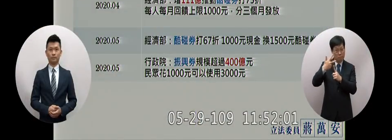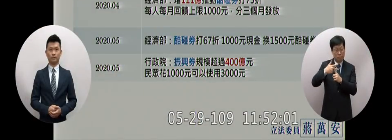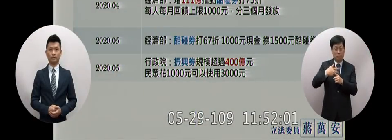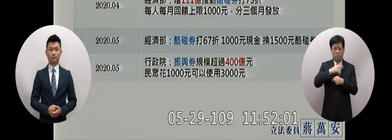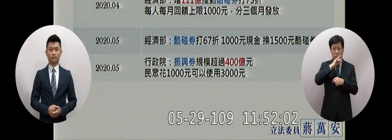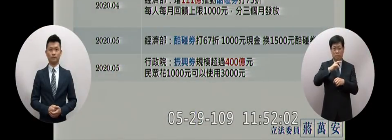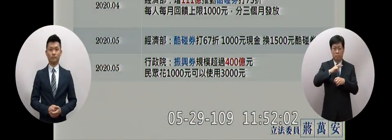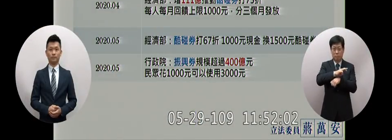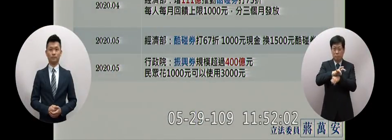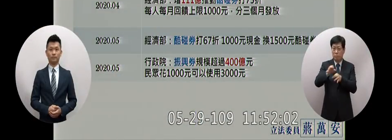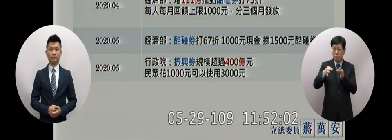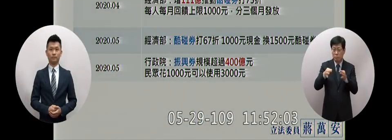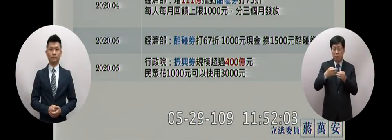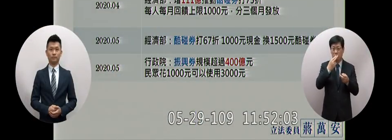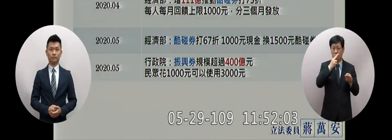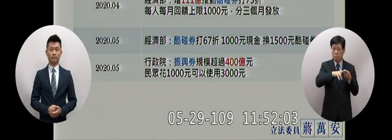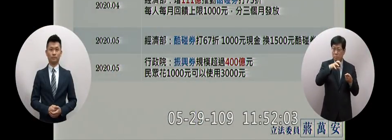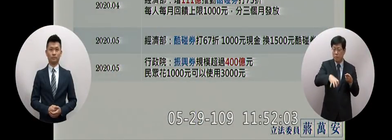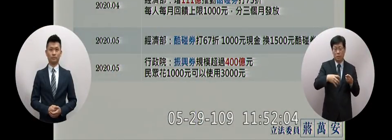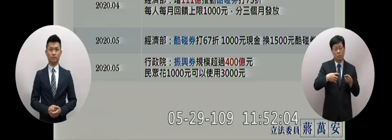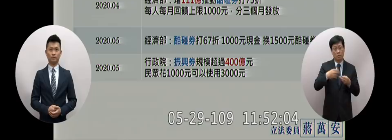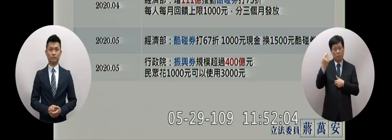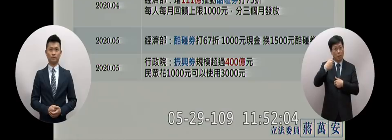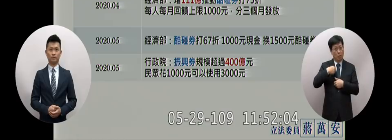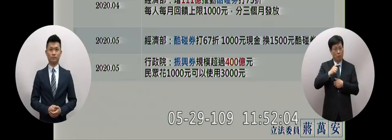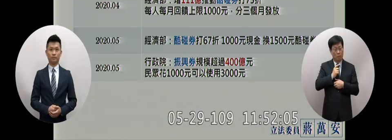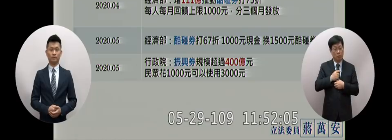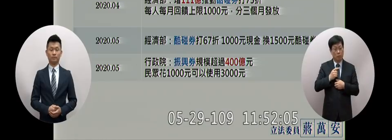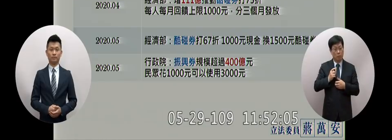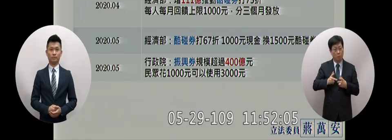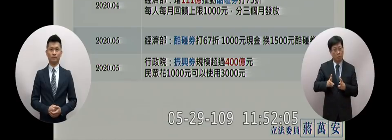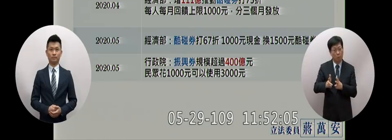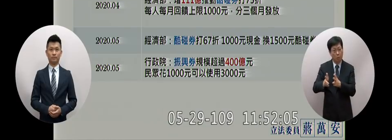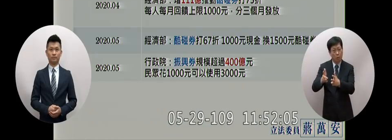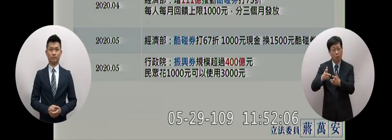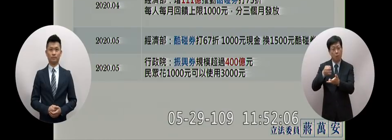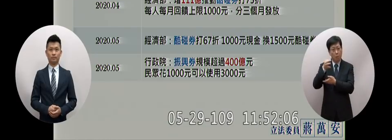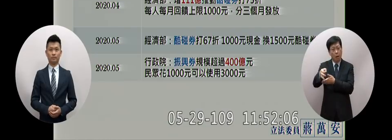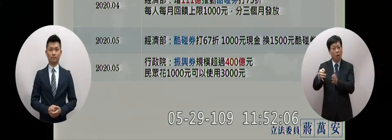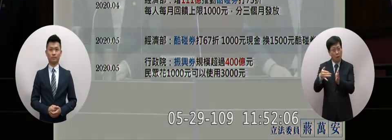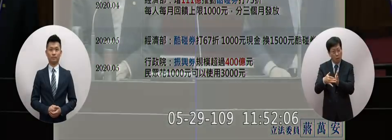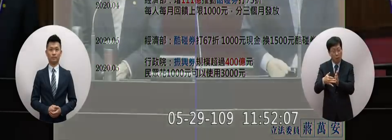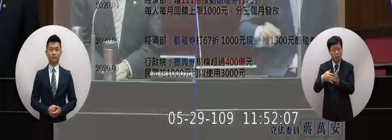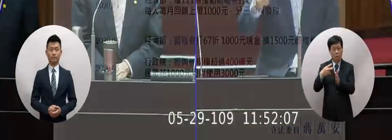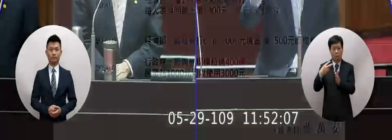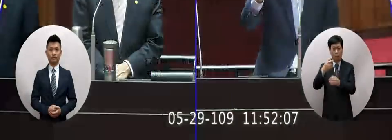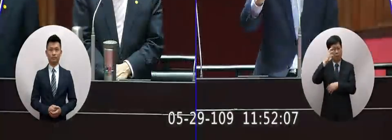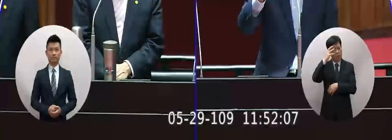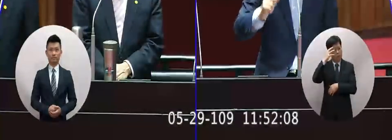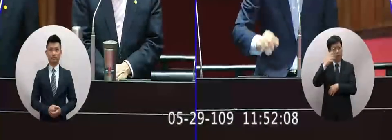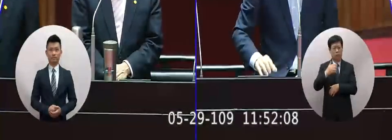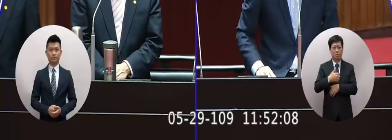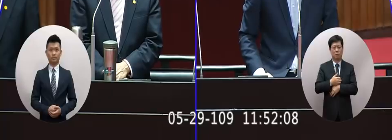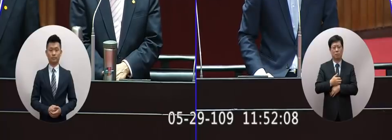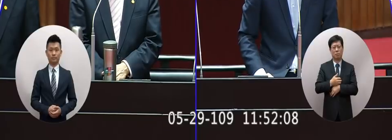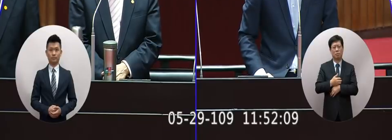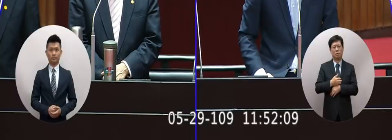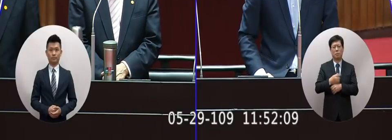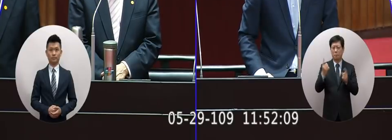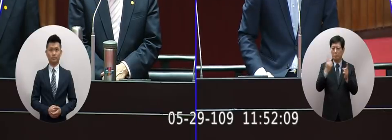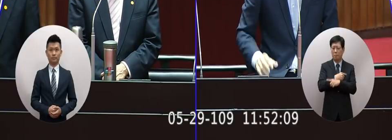邮局，为什么要我掏钱跑这么一趟？这么复杂，简单来